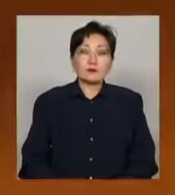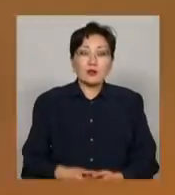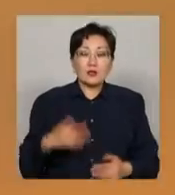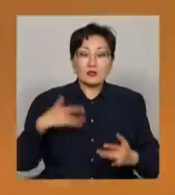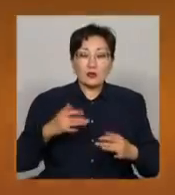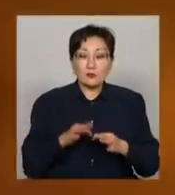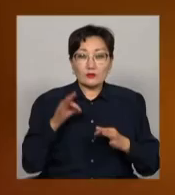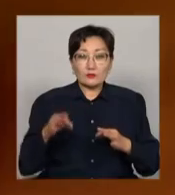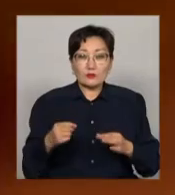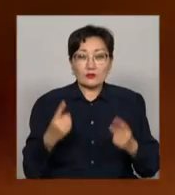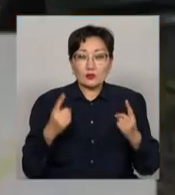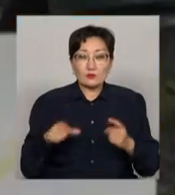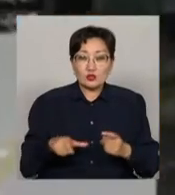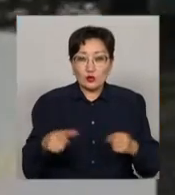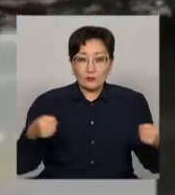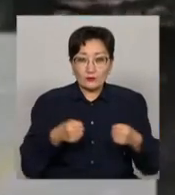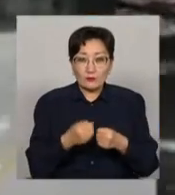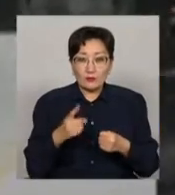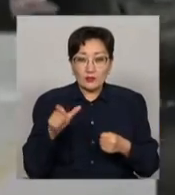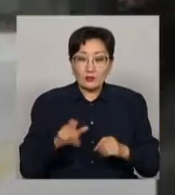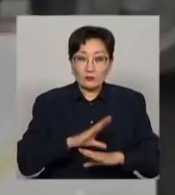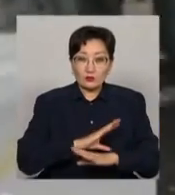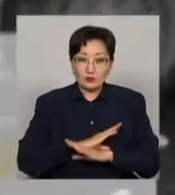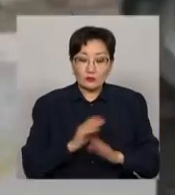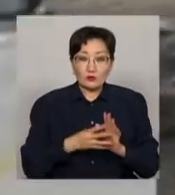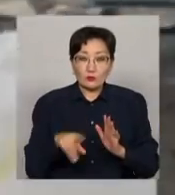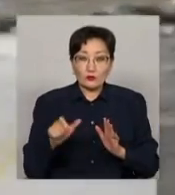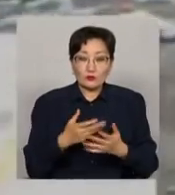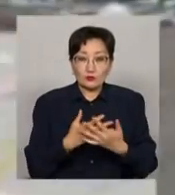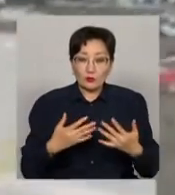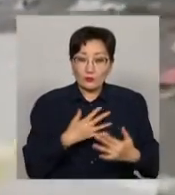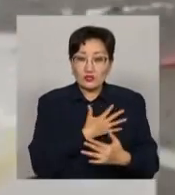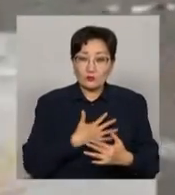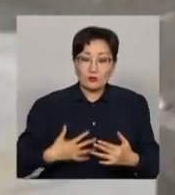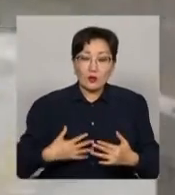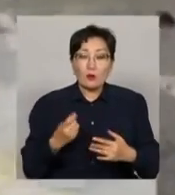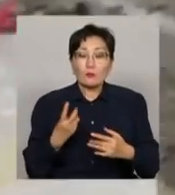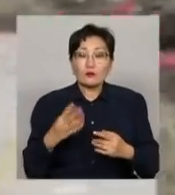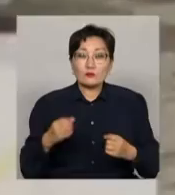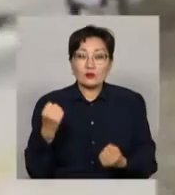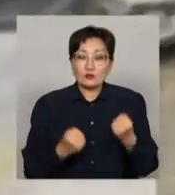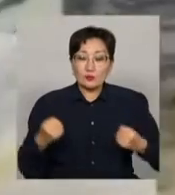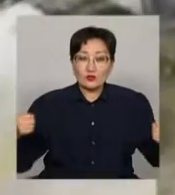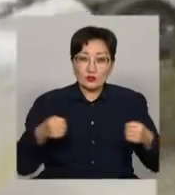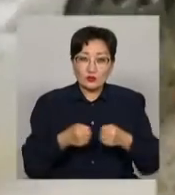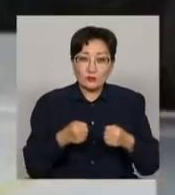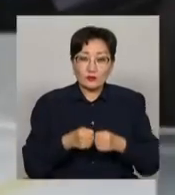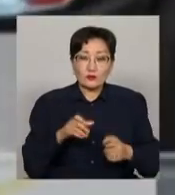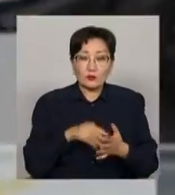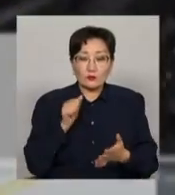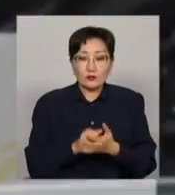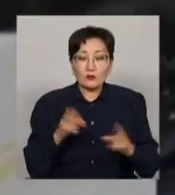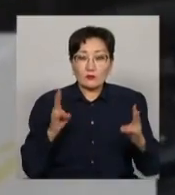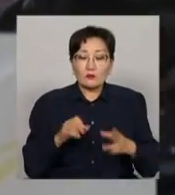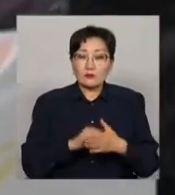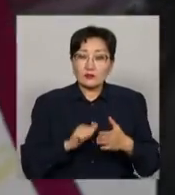Жамбыл облысында әрі жол апаты болып, бір адам мерт болды. 9 адам түрлі жарақат алған, бірнеше көліктің күлі көк көшті. Апатқа